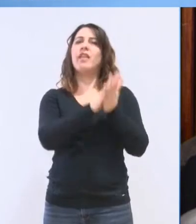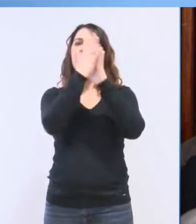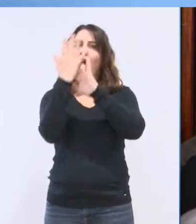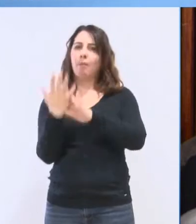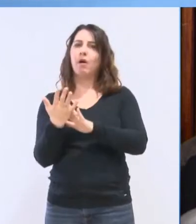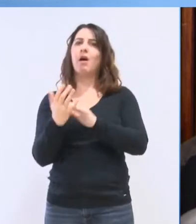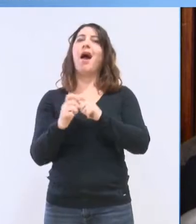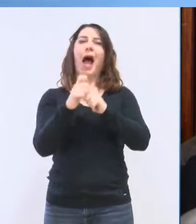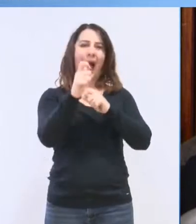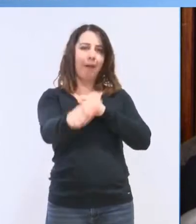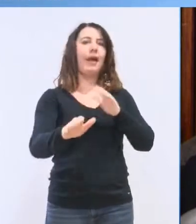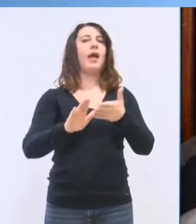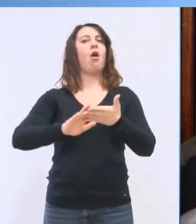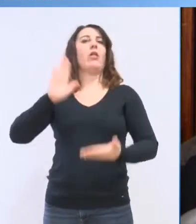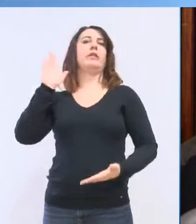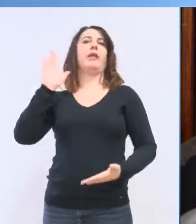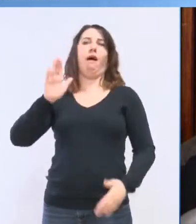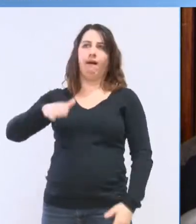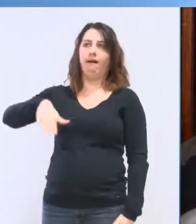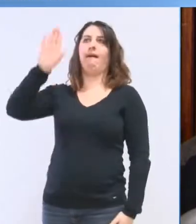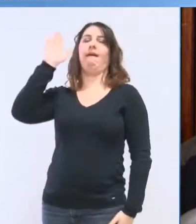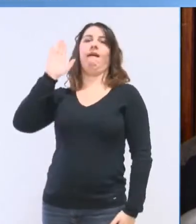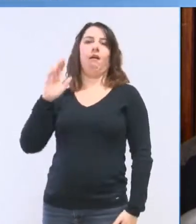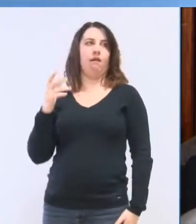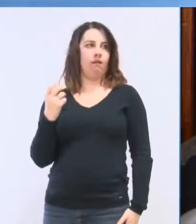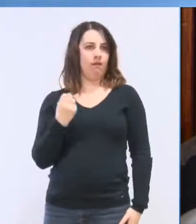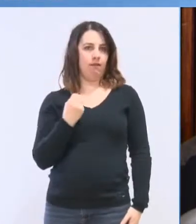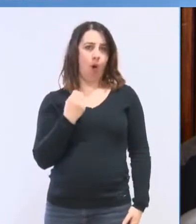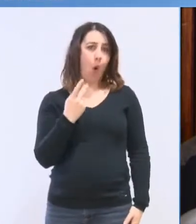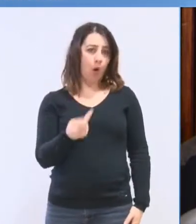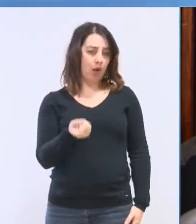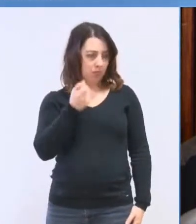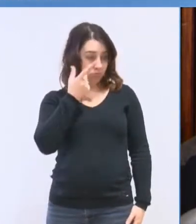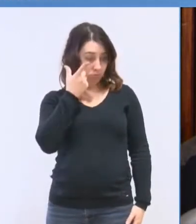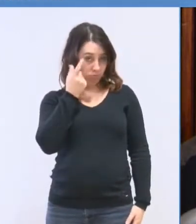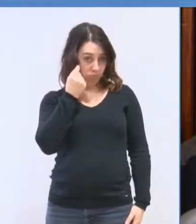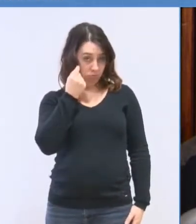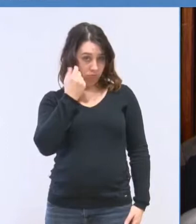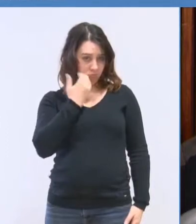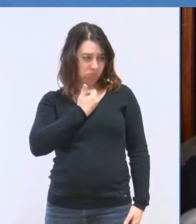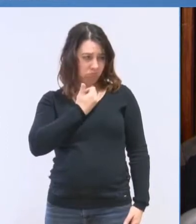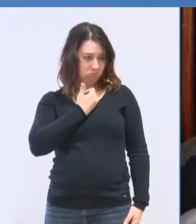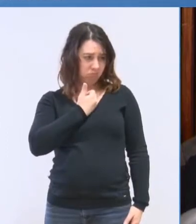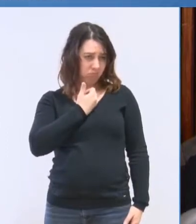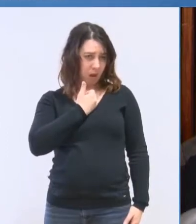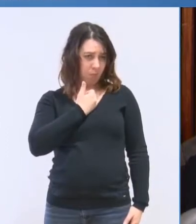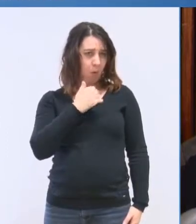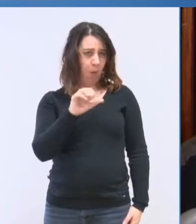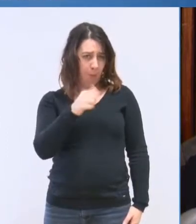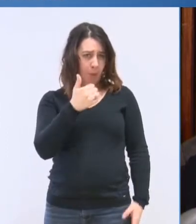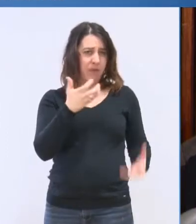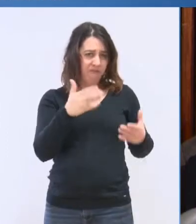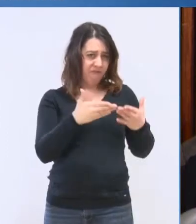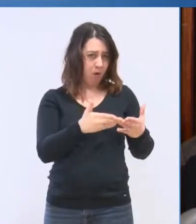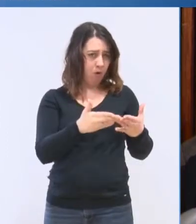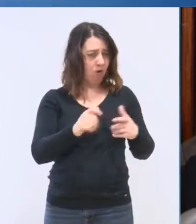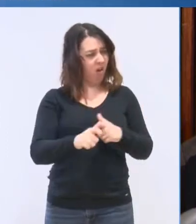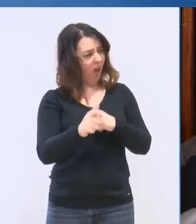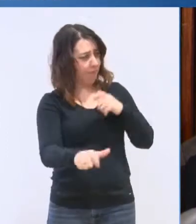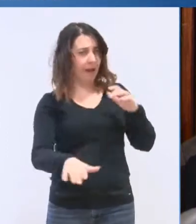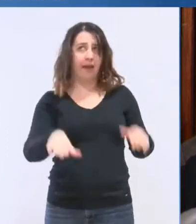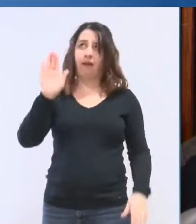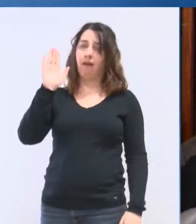de candidater. Bon, ok. La réponse est un peu étonnante, surtout quand on sait que, malgré tout, une